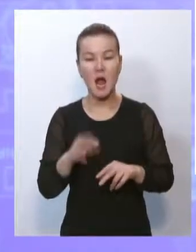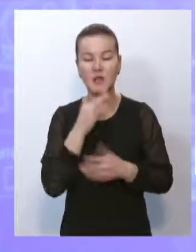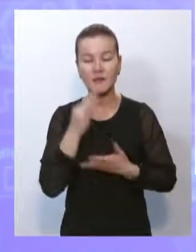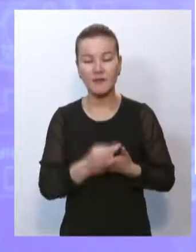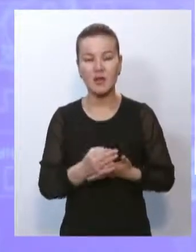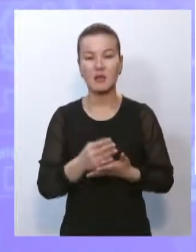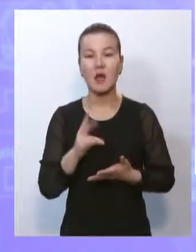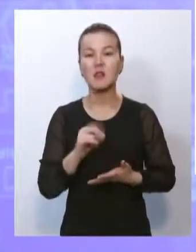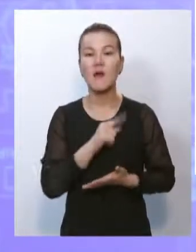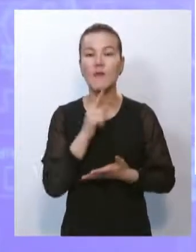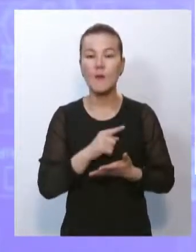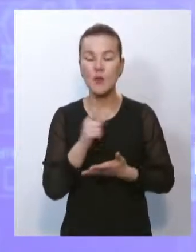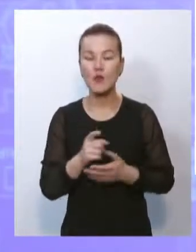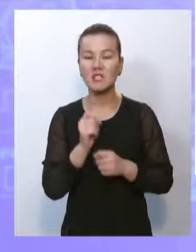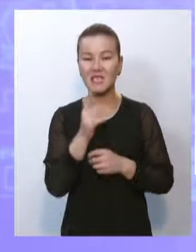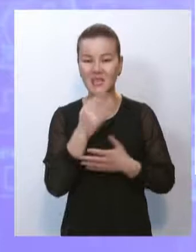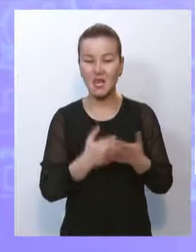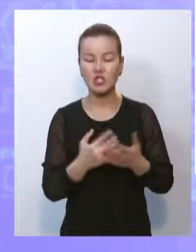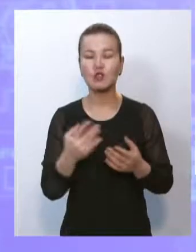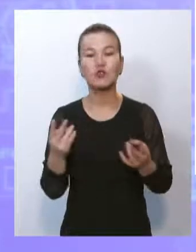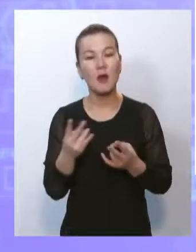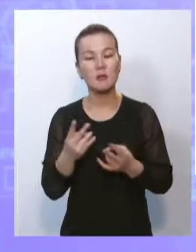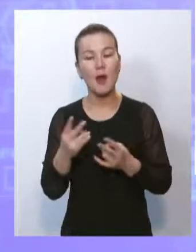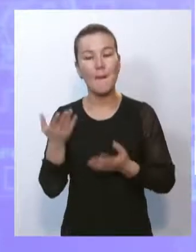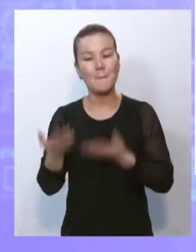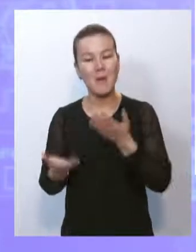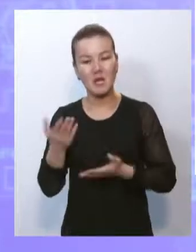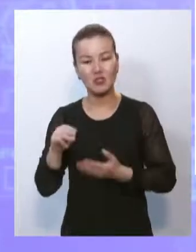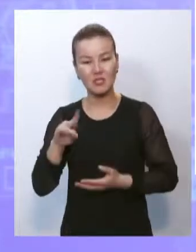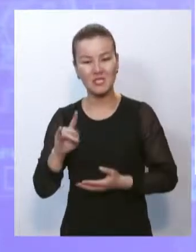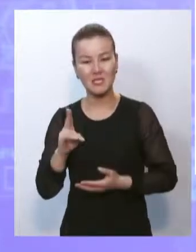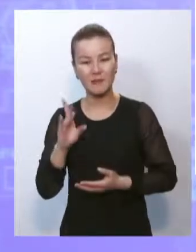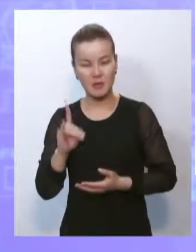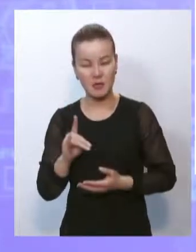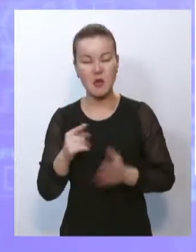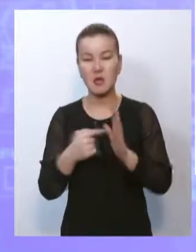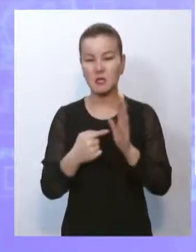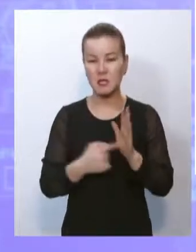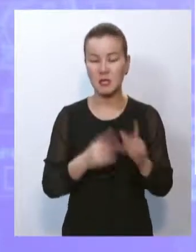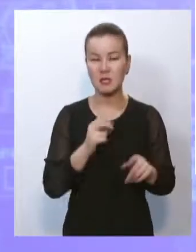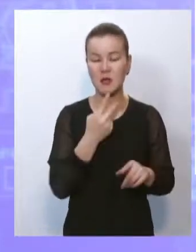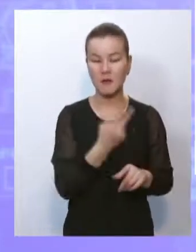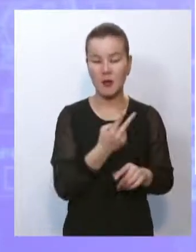задачи надо массу тыквы разделить на 28